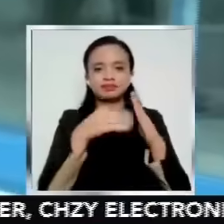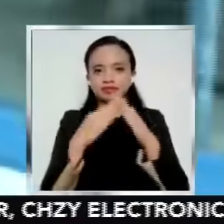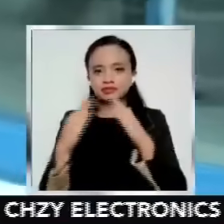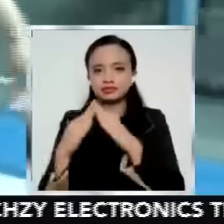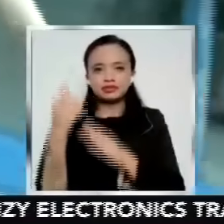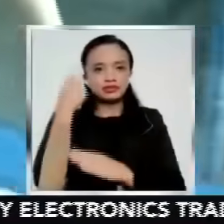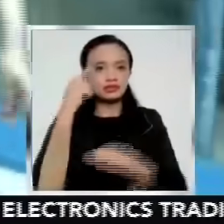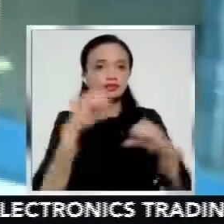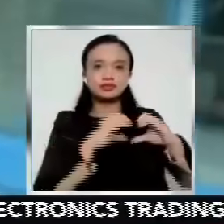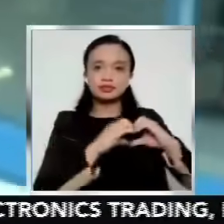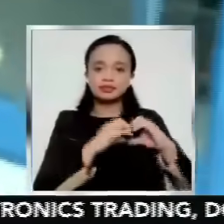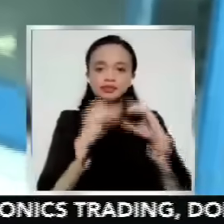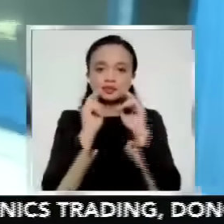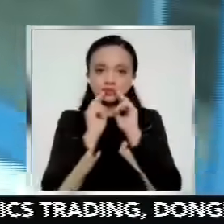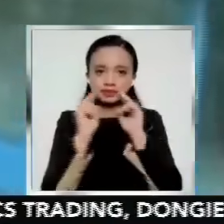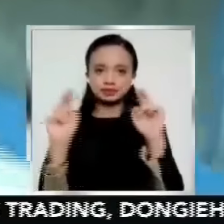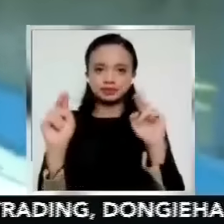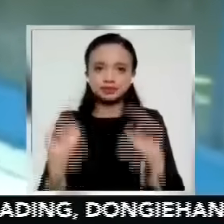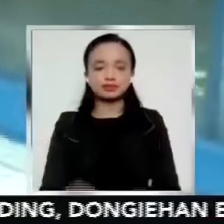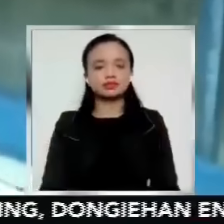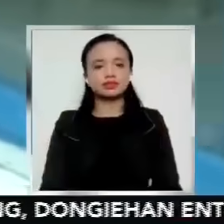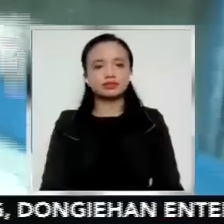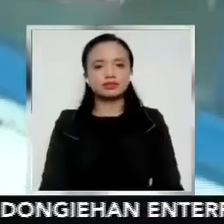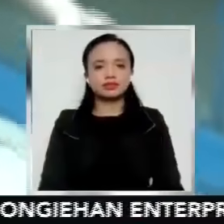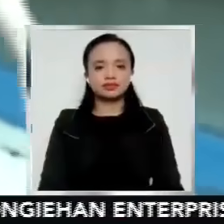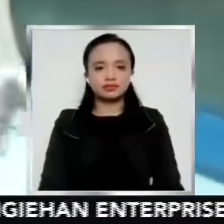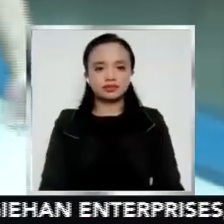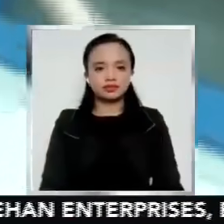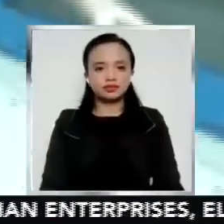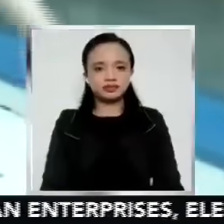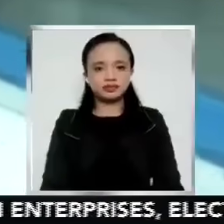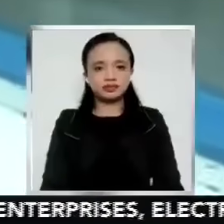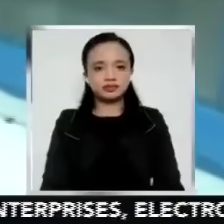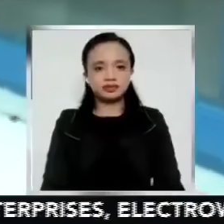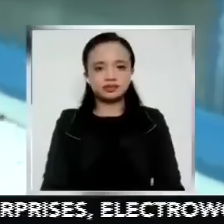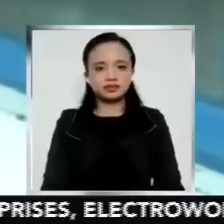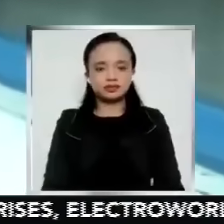Integrated News, JP Soriano, nakatutok 24 oras.